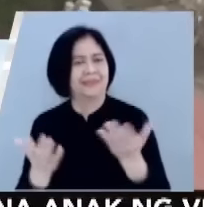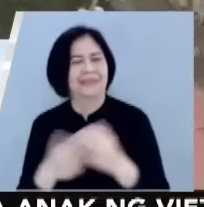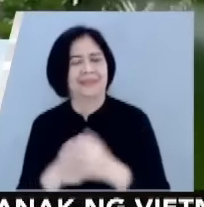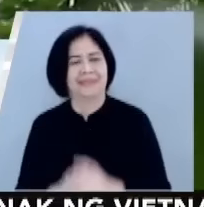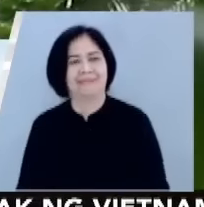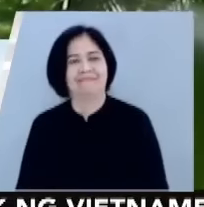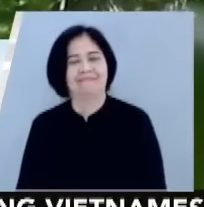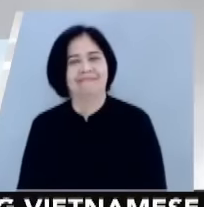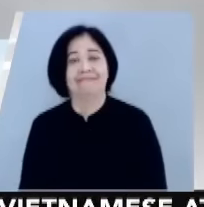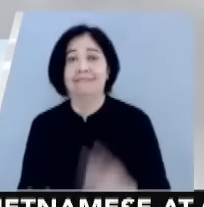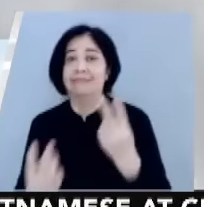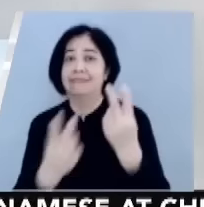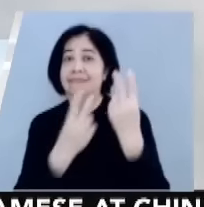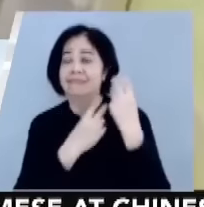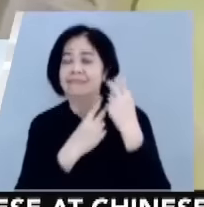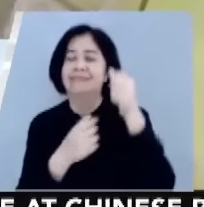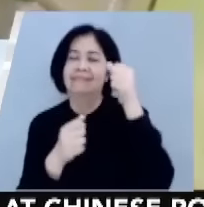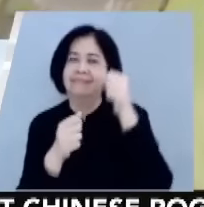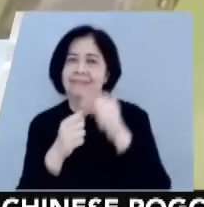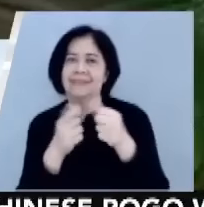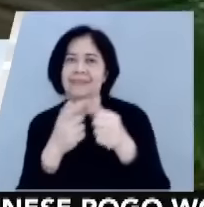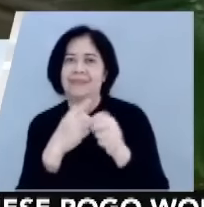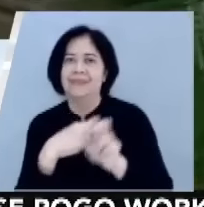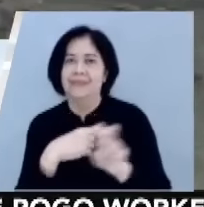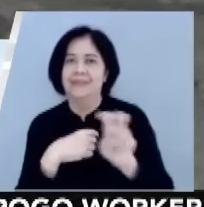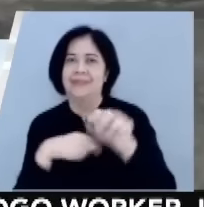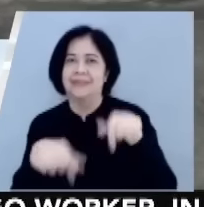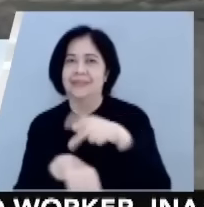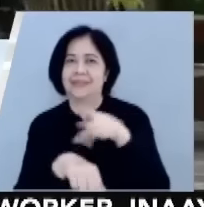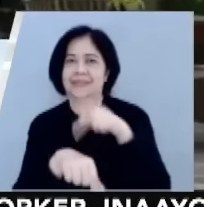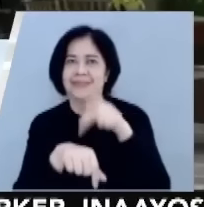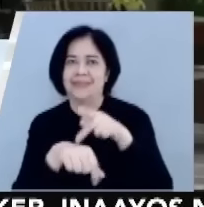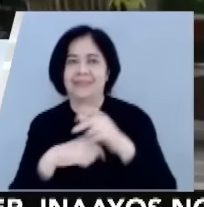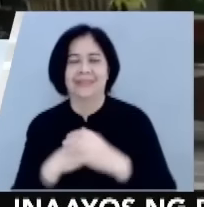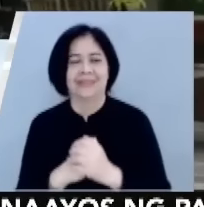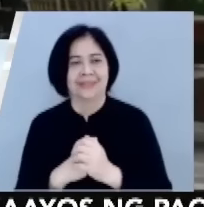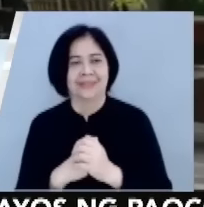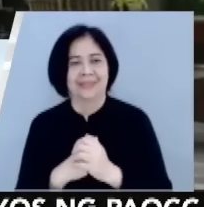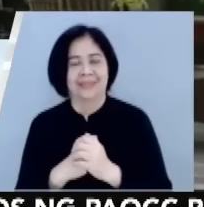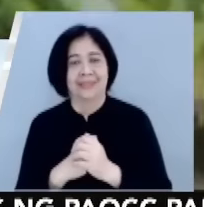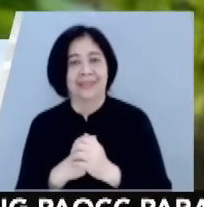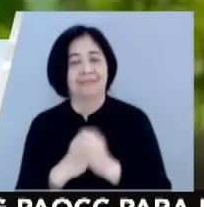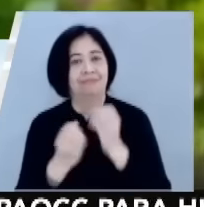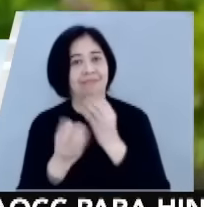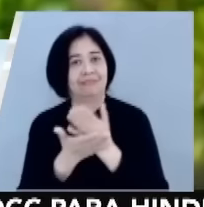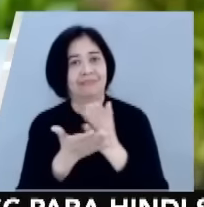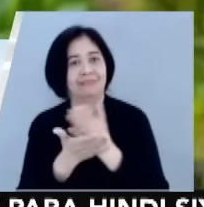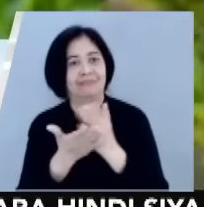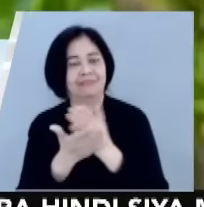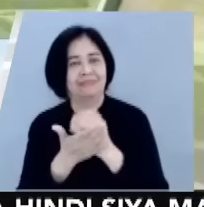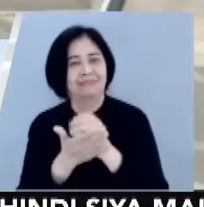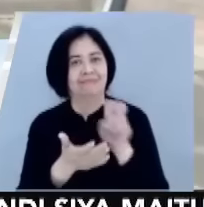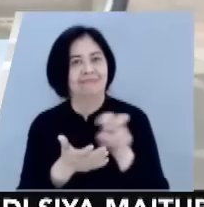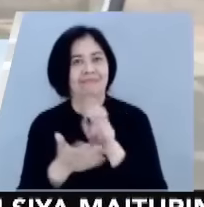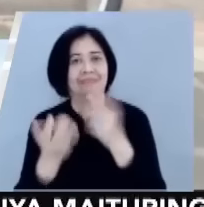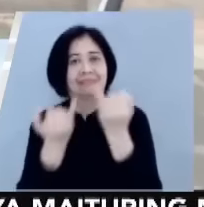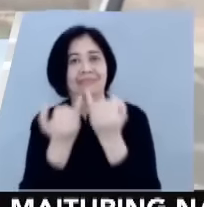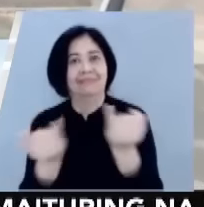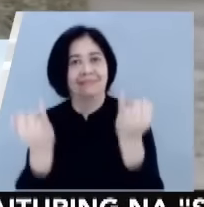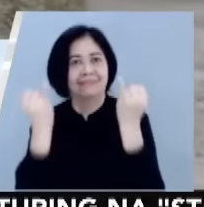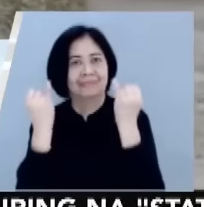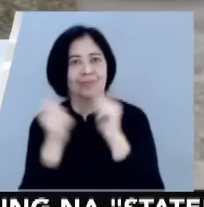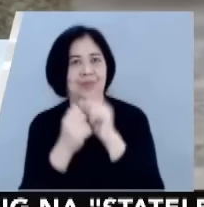Binalikan niya ang kanyang memorable first trip sa Pilipinas. Shinare ni Olivia ang kanyang side trip sa Intramuros with her Pinoy